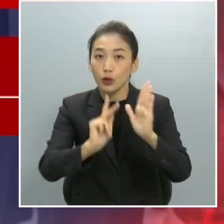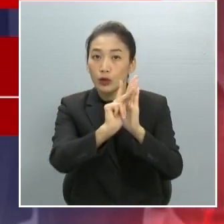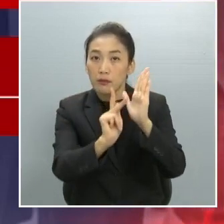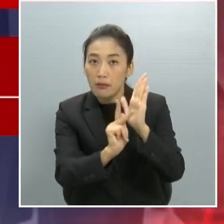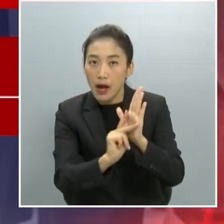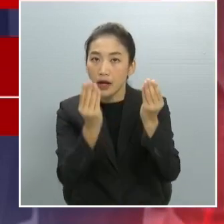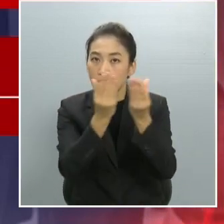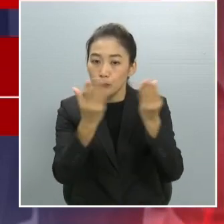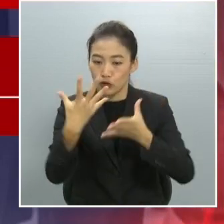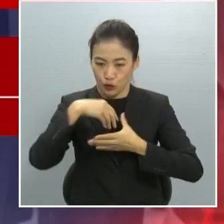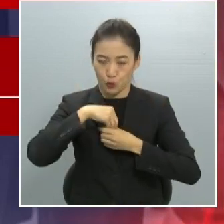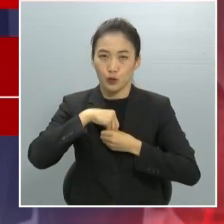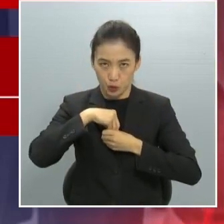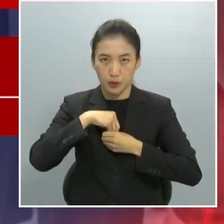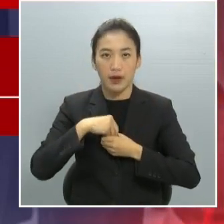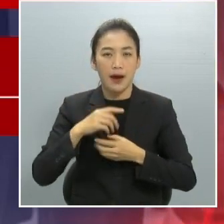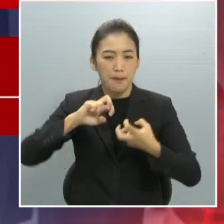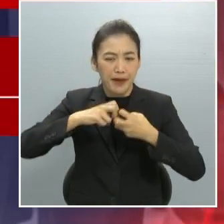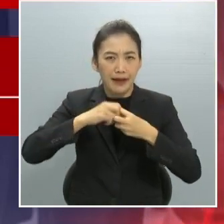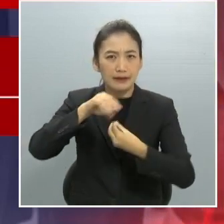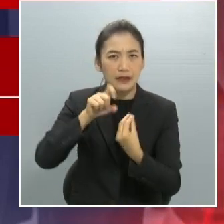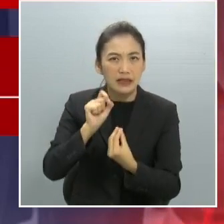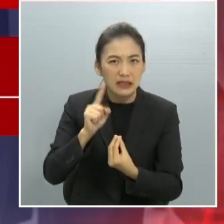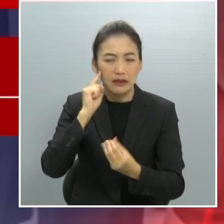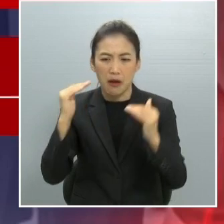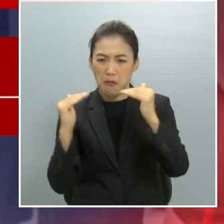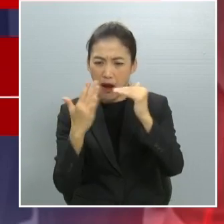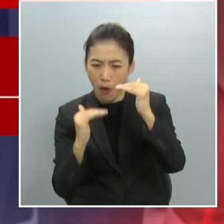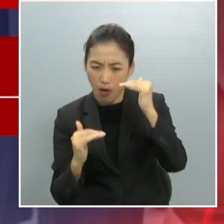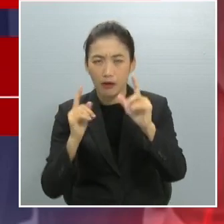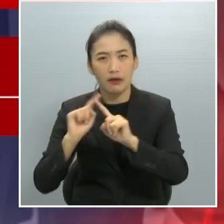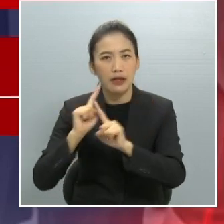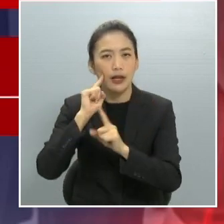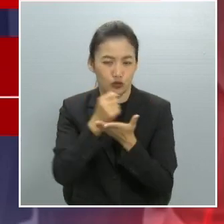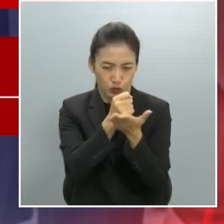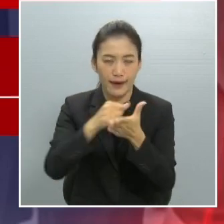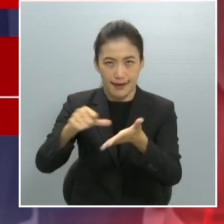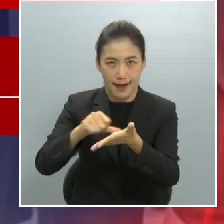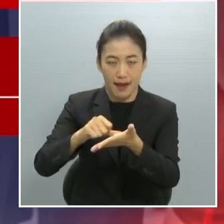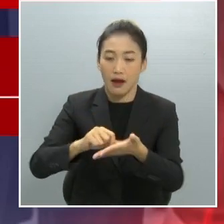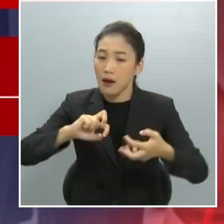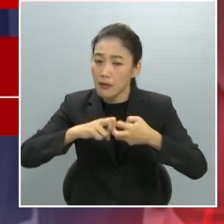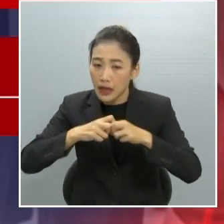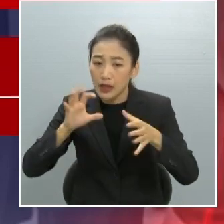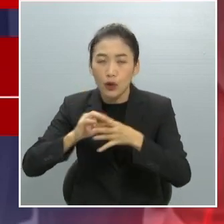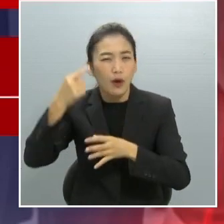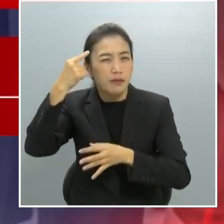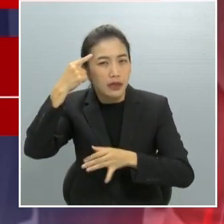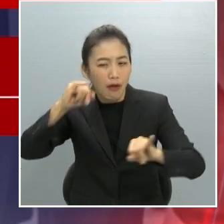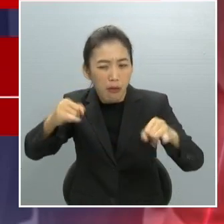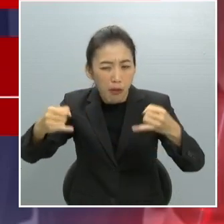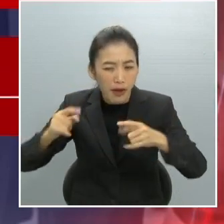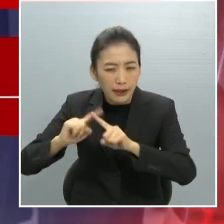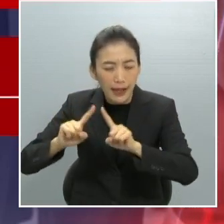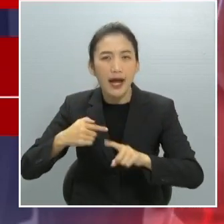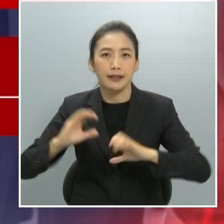กิจความเหลื่อมล้ำปัญหาสังคมปัญหาความแตกแยกทางด้านความคิดทั้งหลายรัฐบาลนี้พยายามแก้ไขให้ได้เร็วที่สุดเ